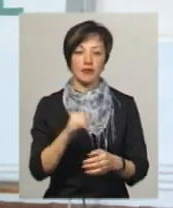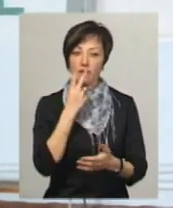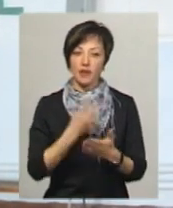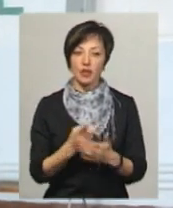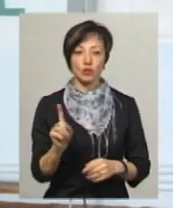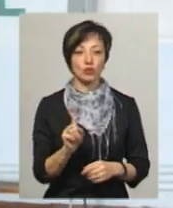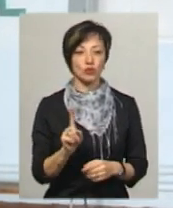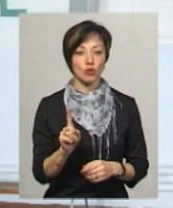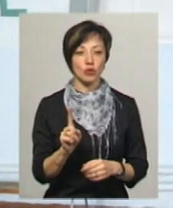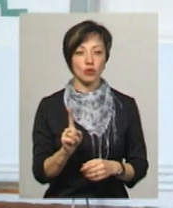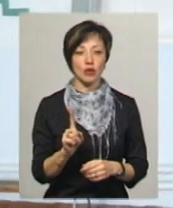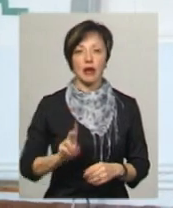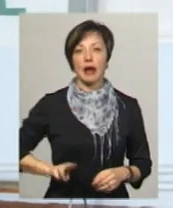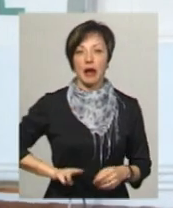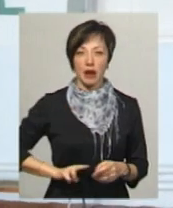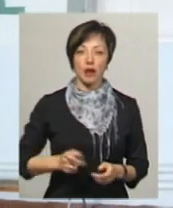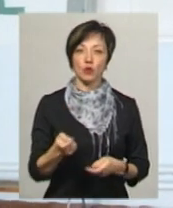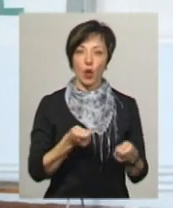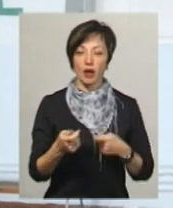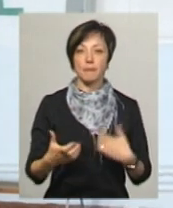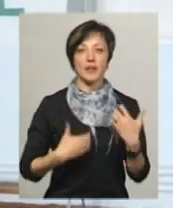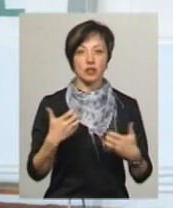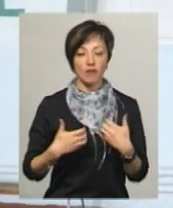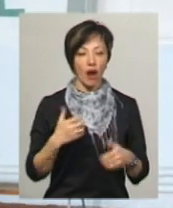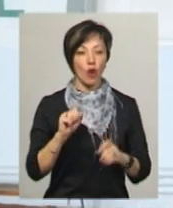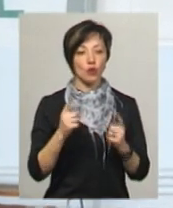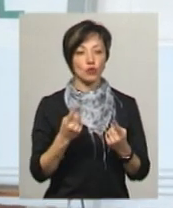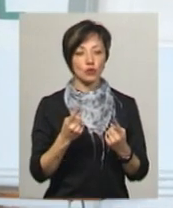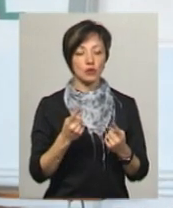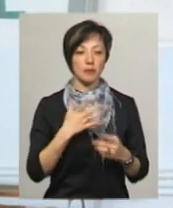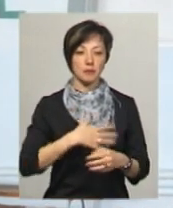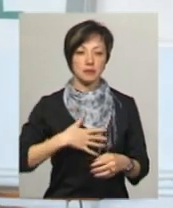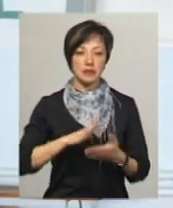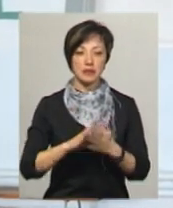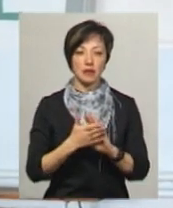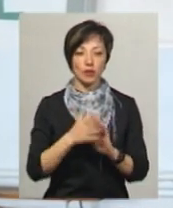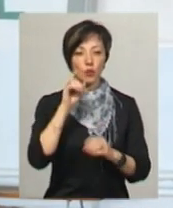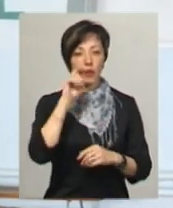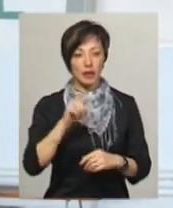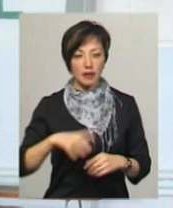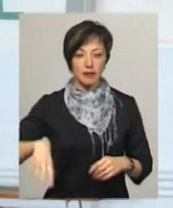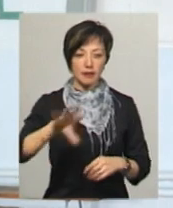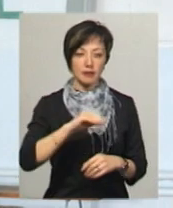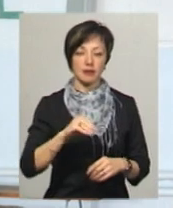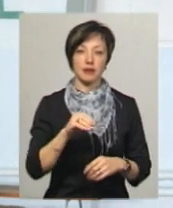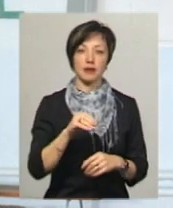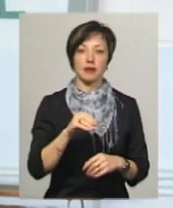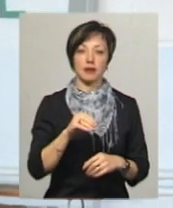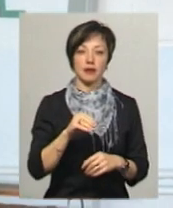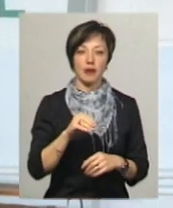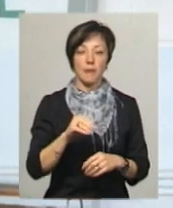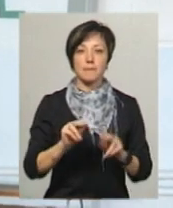що ректорат переживає, а от дуже турбує стан як і в Україні, так і в МАУПі, так і